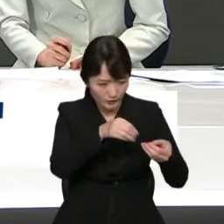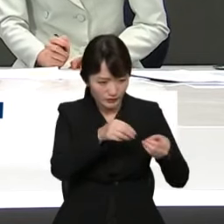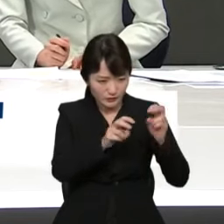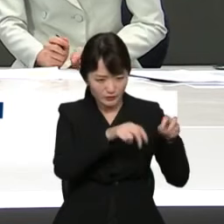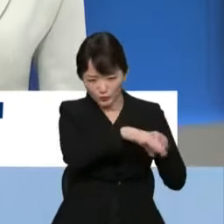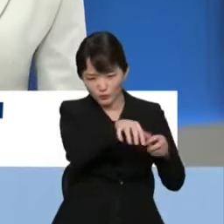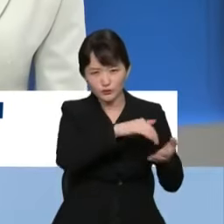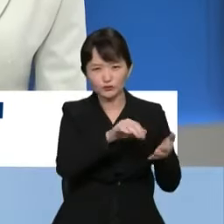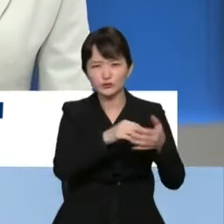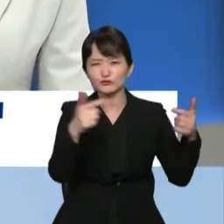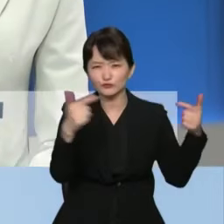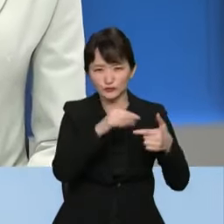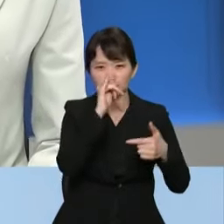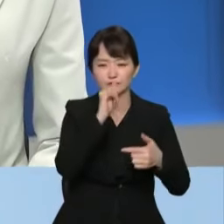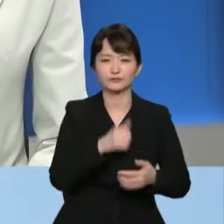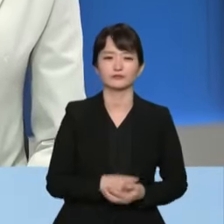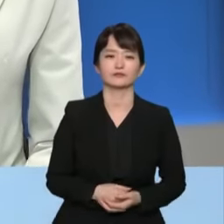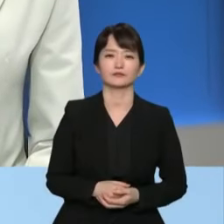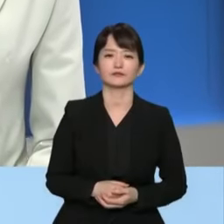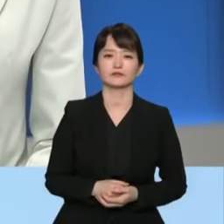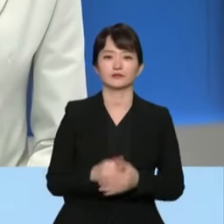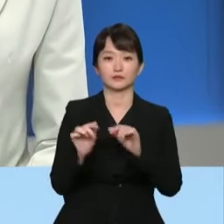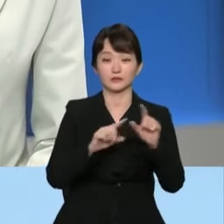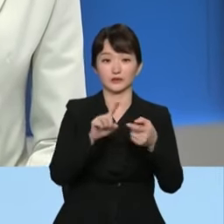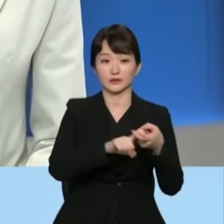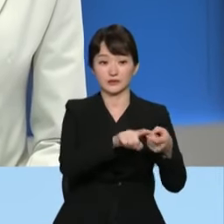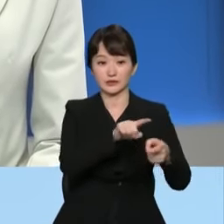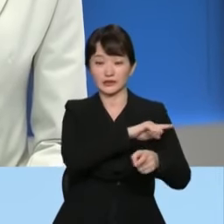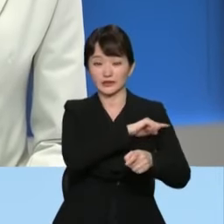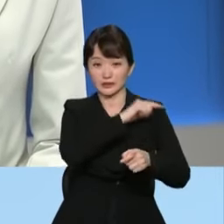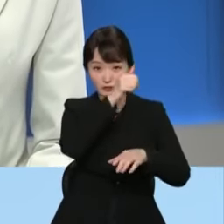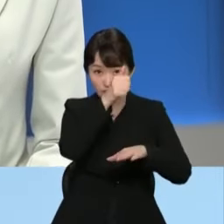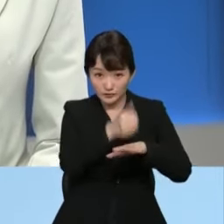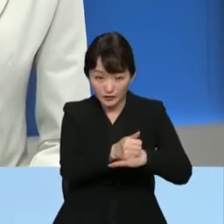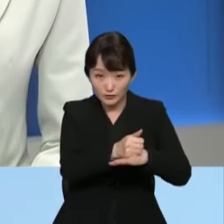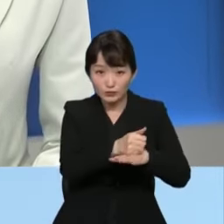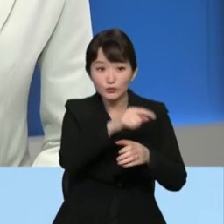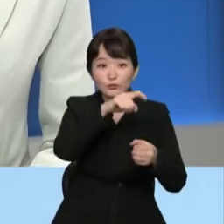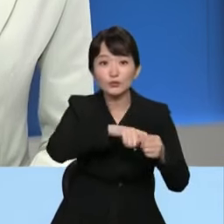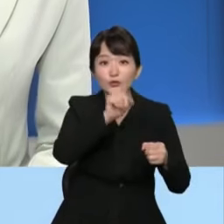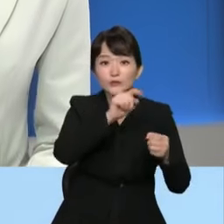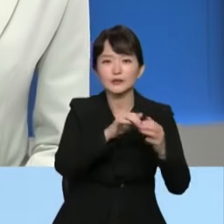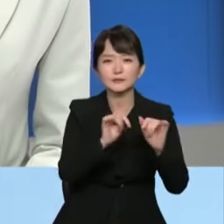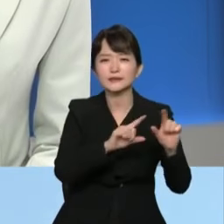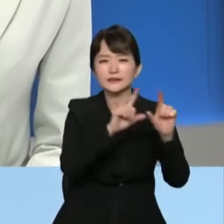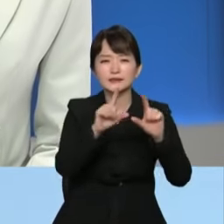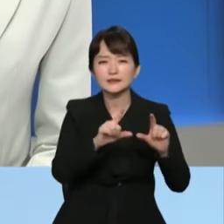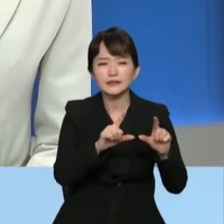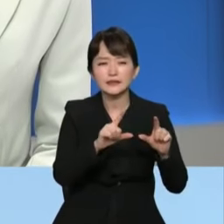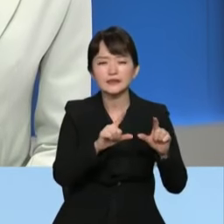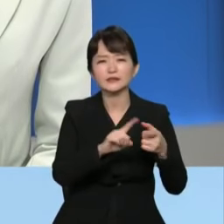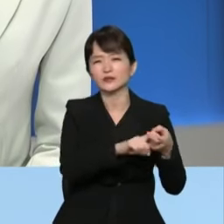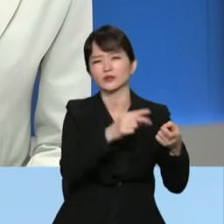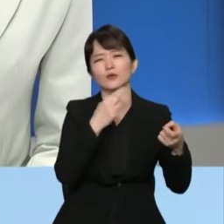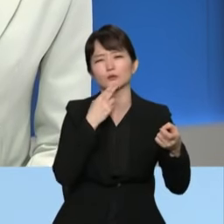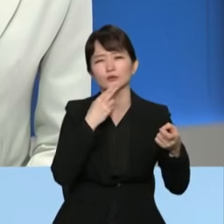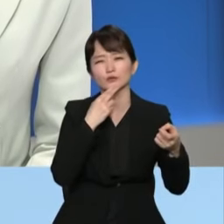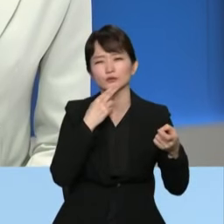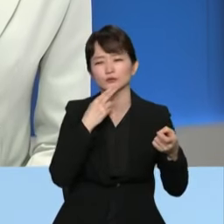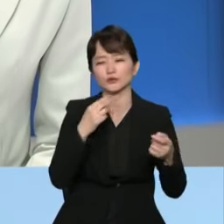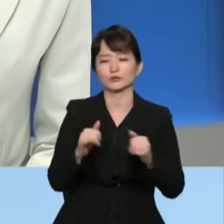있습니다네 그 사실 민 민생 년대의 최종 목표는 민생 연대가 없어도 괜찮은 사회네